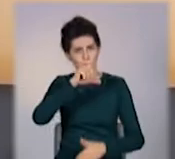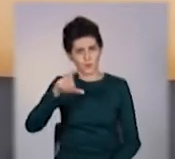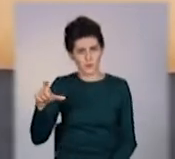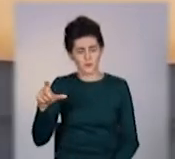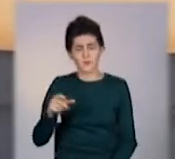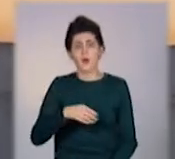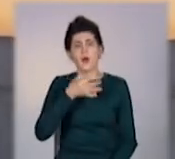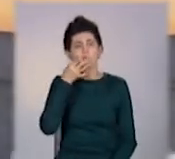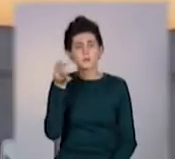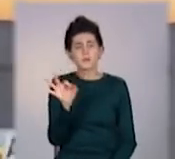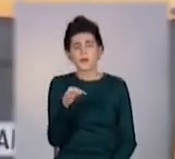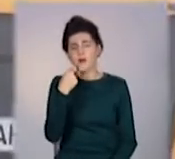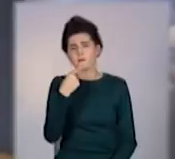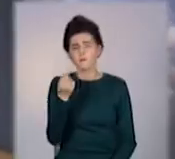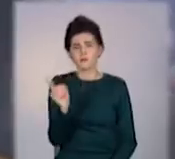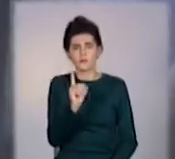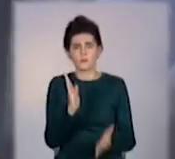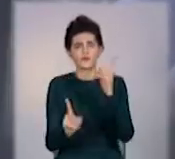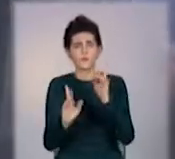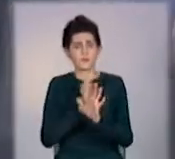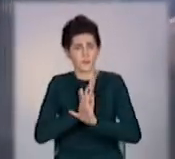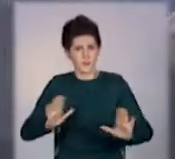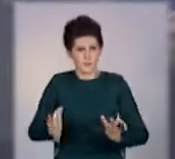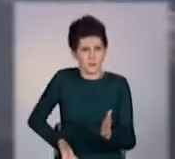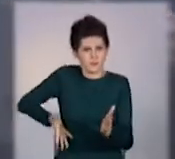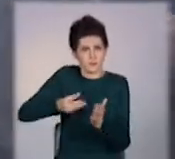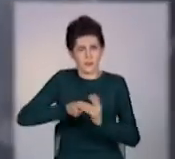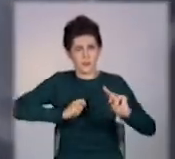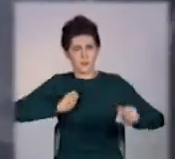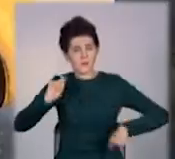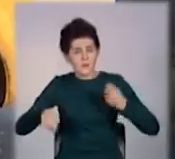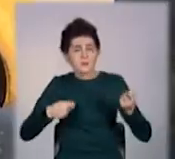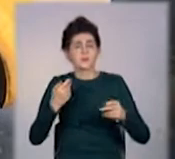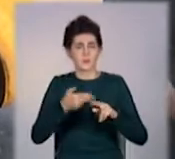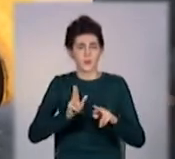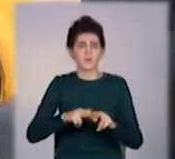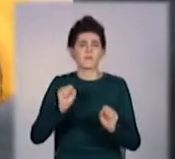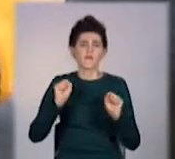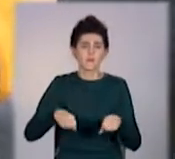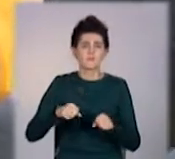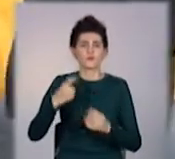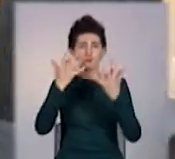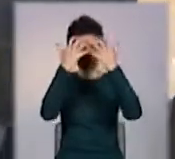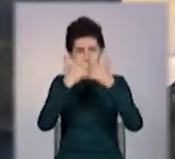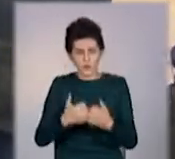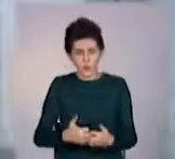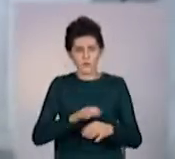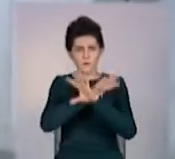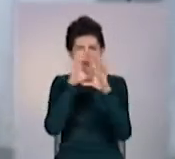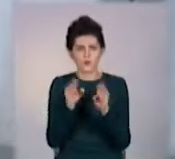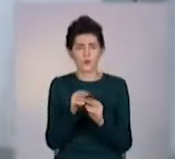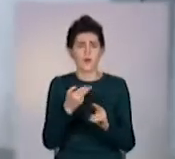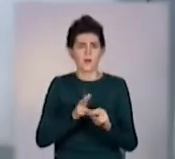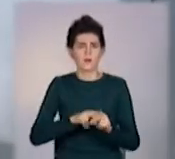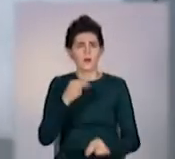Спеціалісти додають, це зробили, щоб не переплачувати підприємцям за обслуговування пільговиків. Механізм недосконалий, погоджується